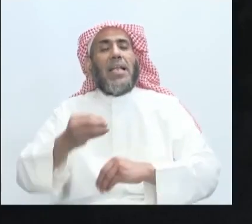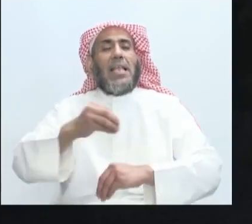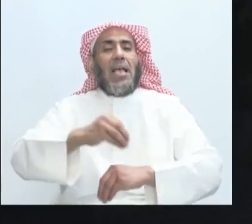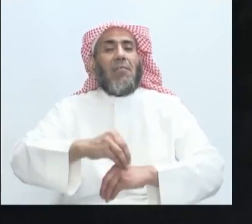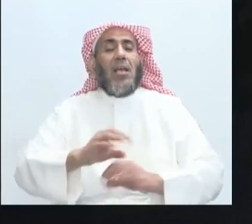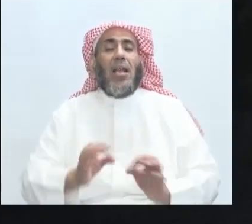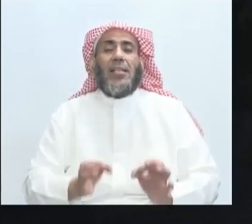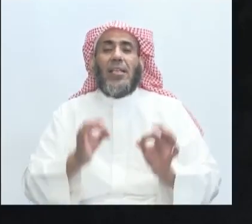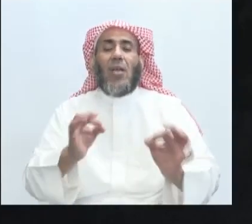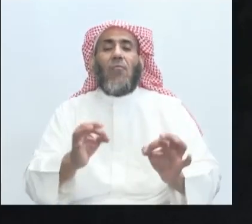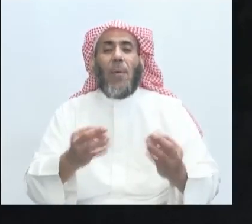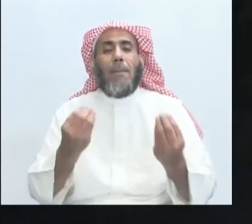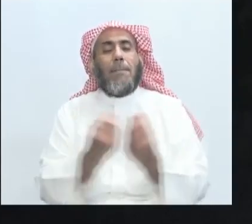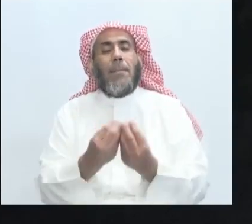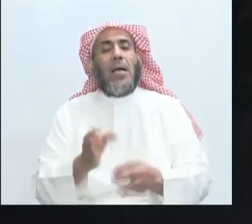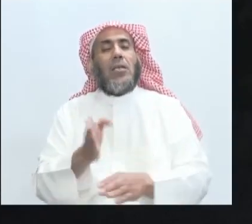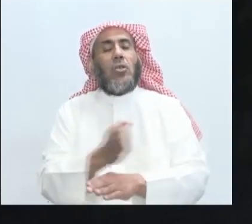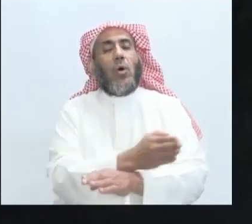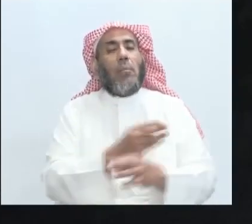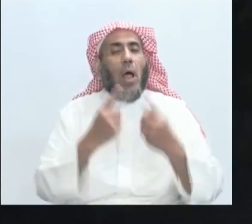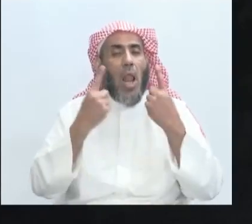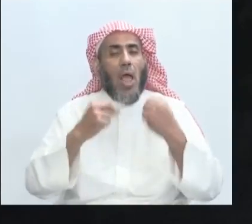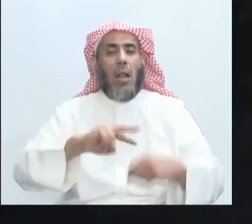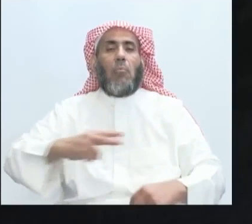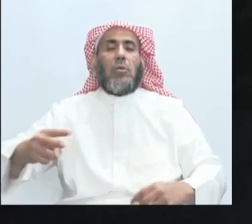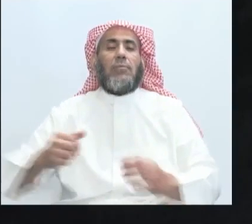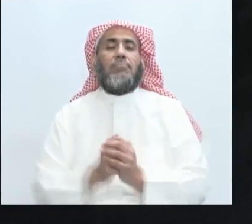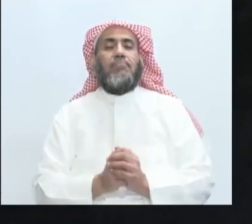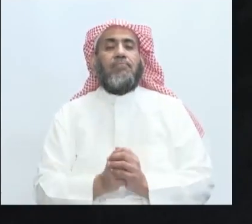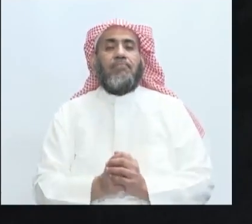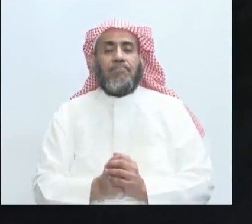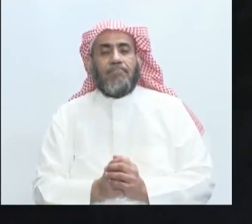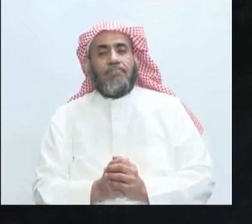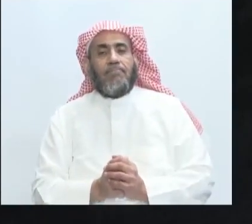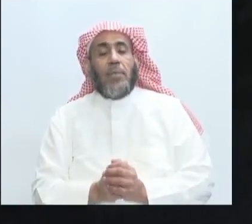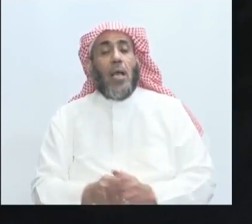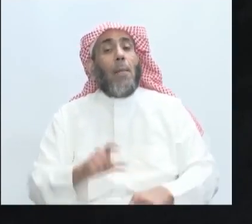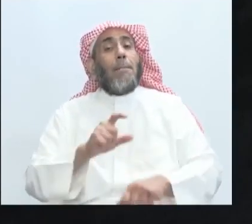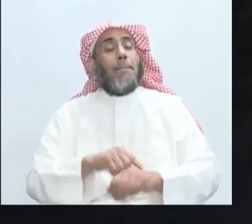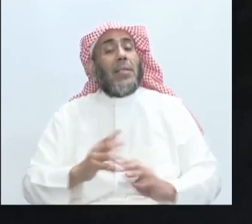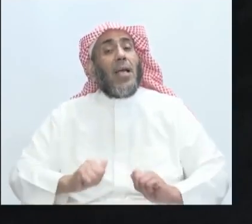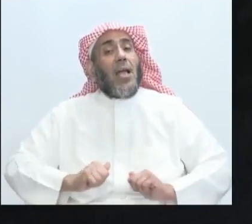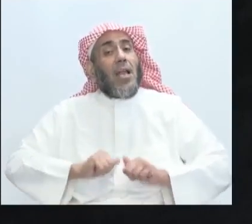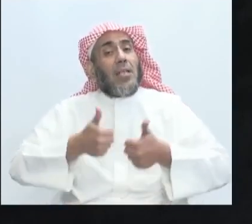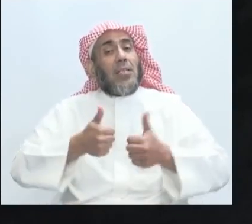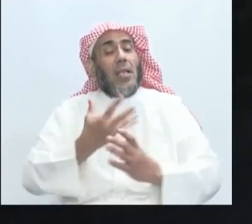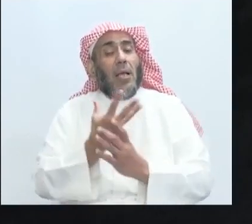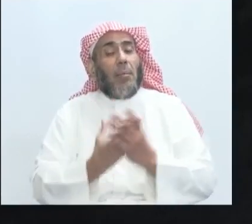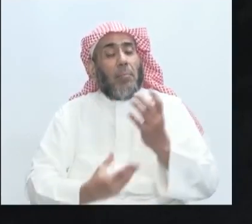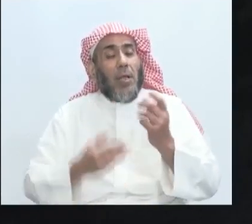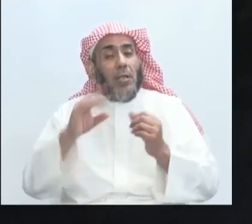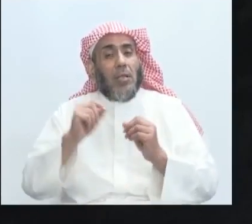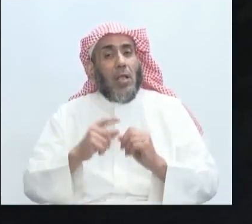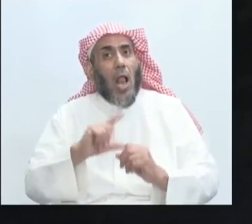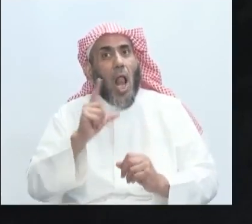الى التكيف مع جوانب الحياه المختلفه متى نستطيع ابنائي وبنات الطلاب ان